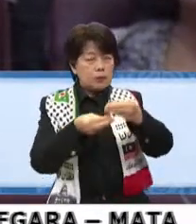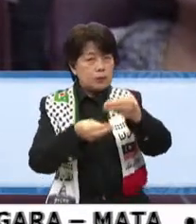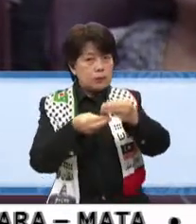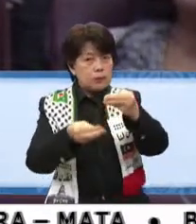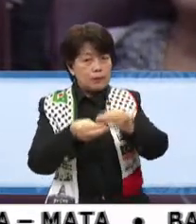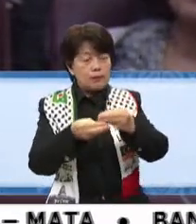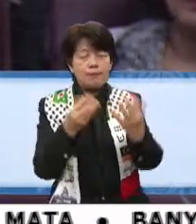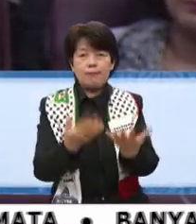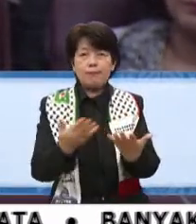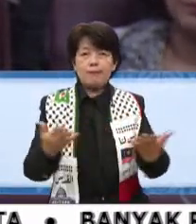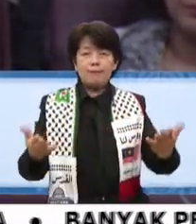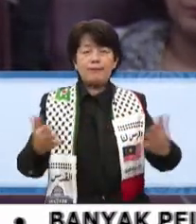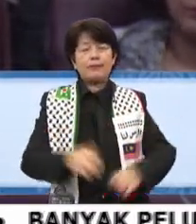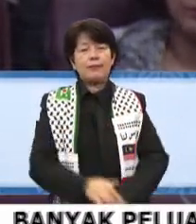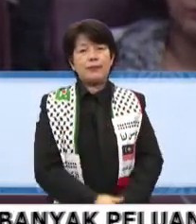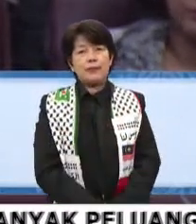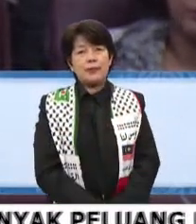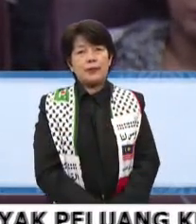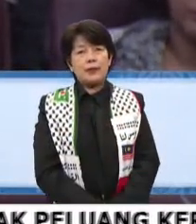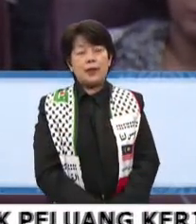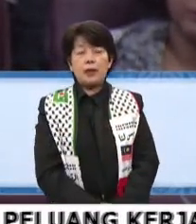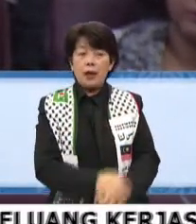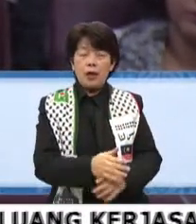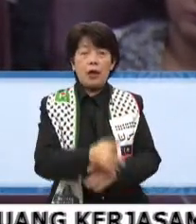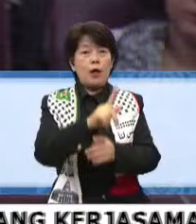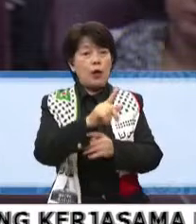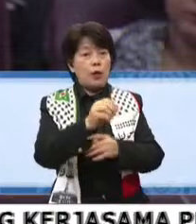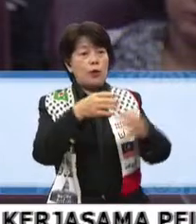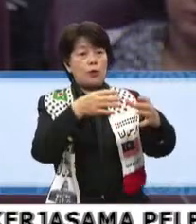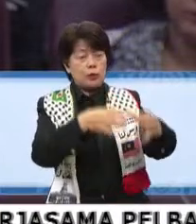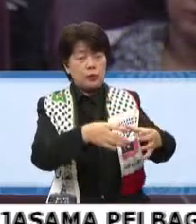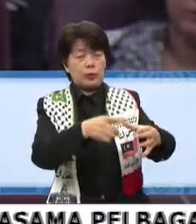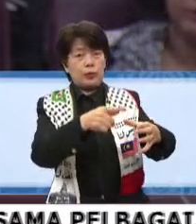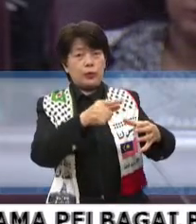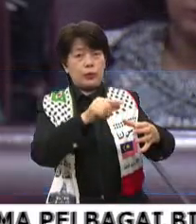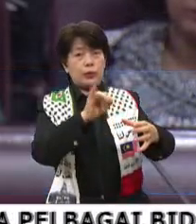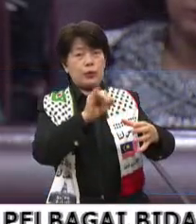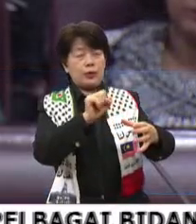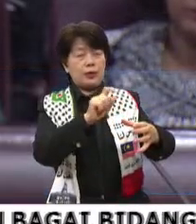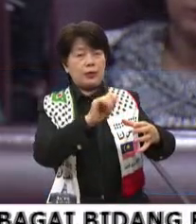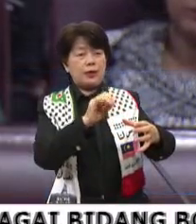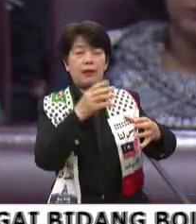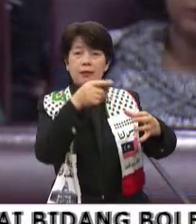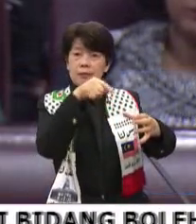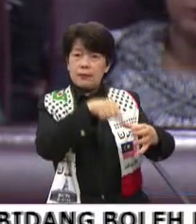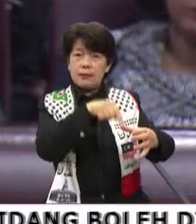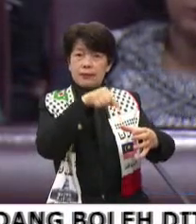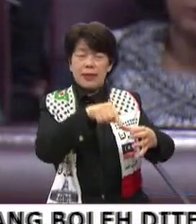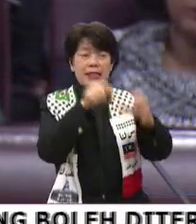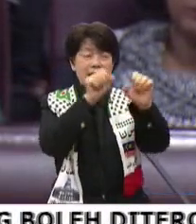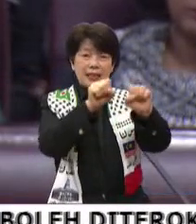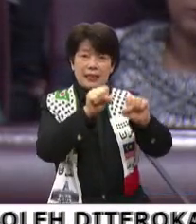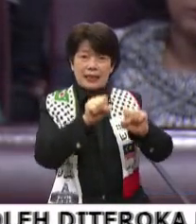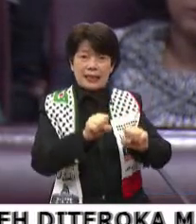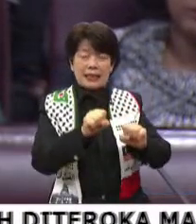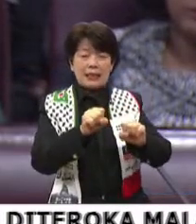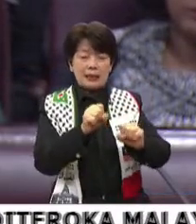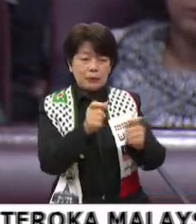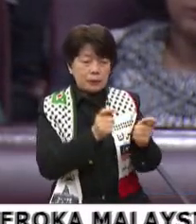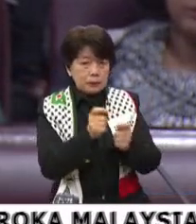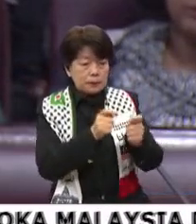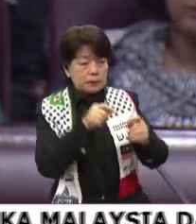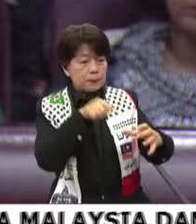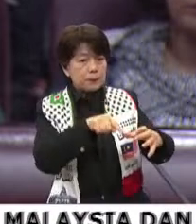perdagangan memandangkan industri logistik bersifat dengan izin polycentric system governance Kementerian